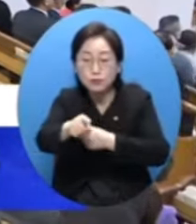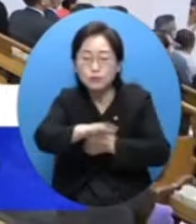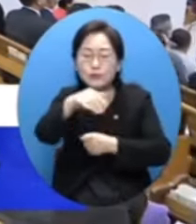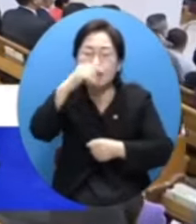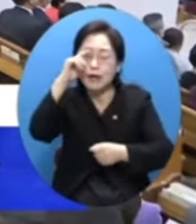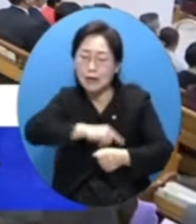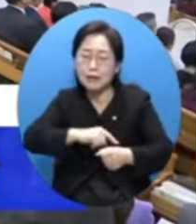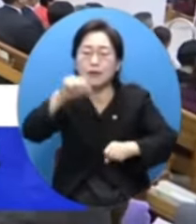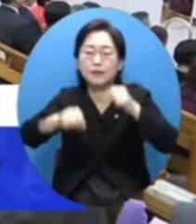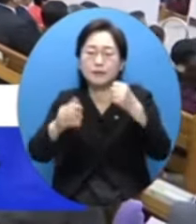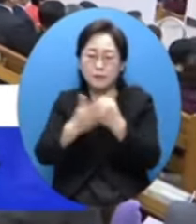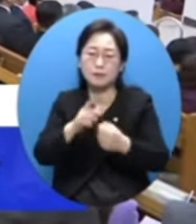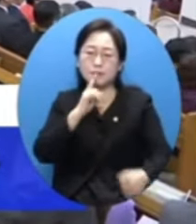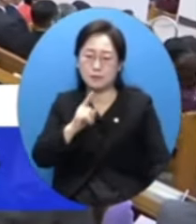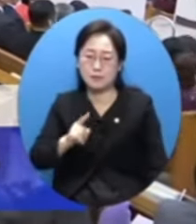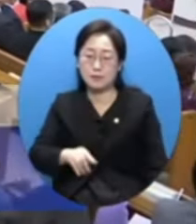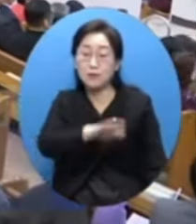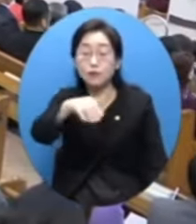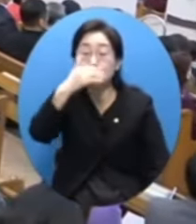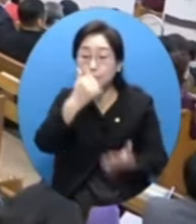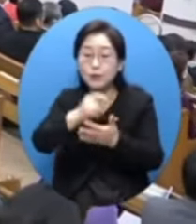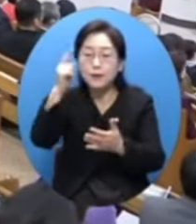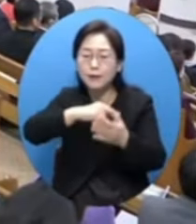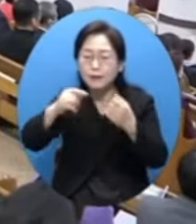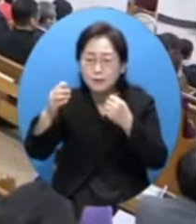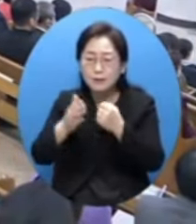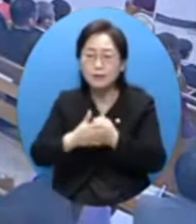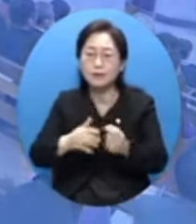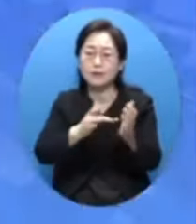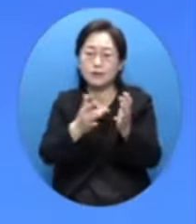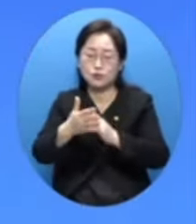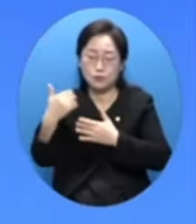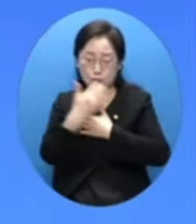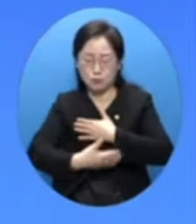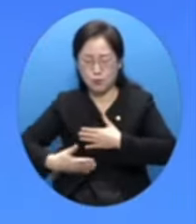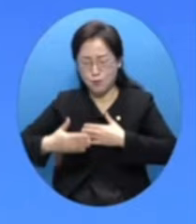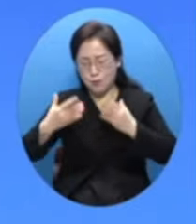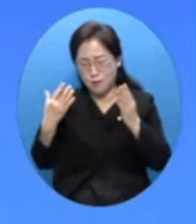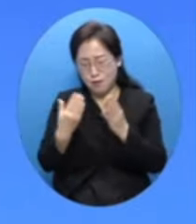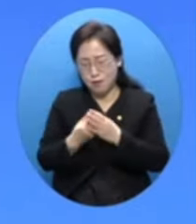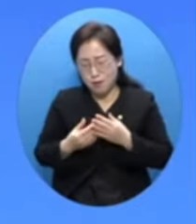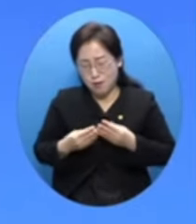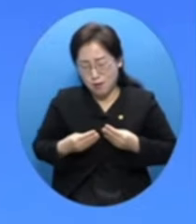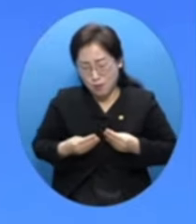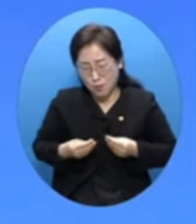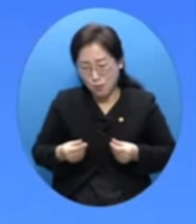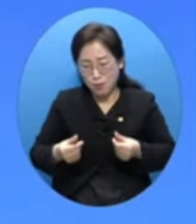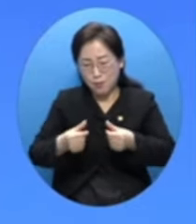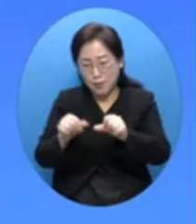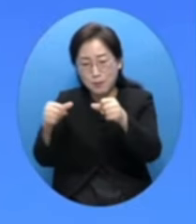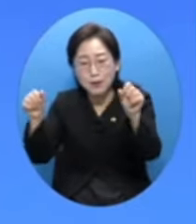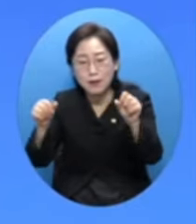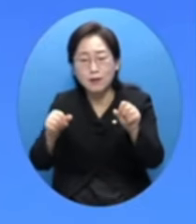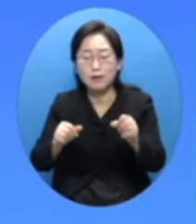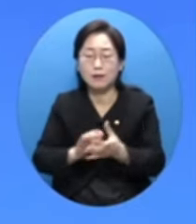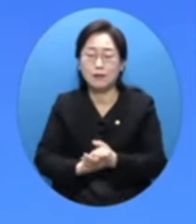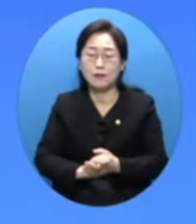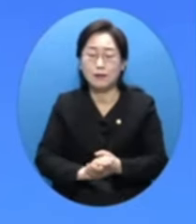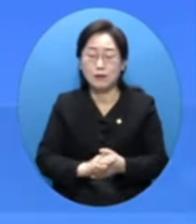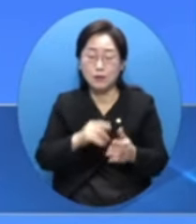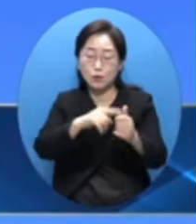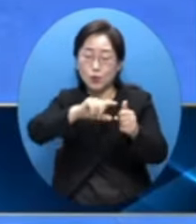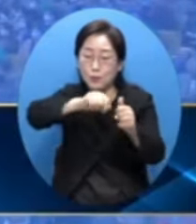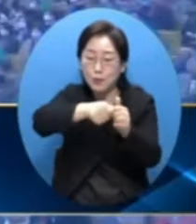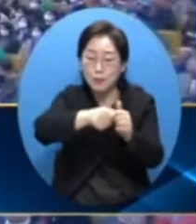했습니다 그렇습니다 우리의 죄악 때문에 예수님 몸이 이렇게 으스러지도록 상하신 것입니다 나가서 그가 징계를